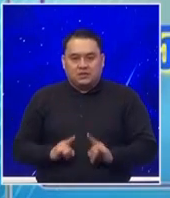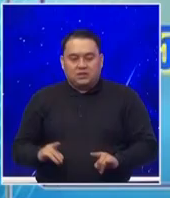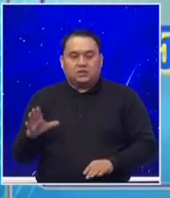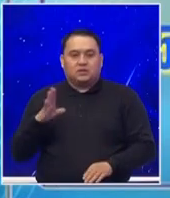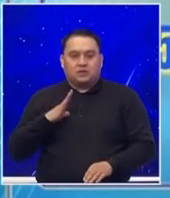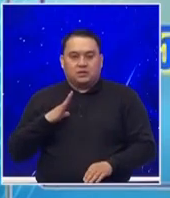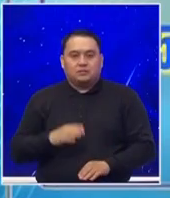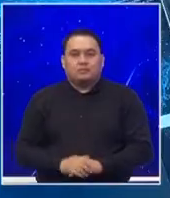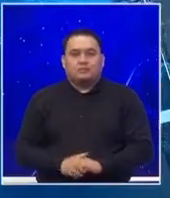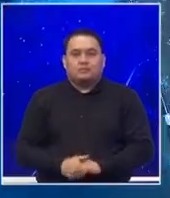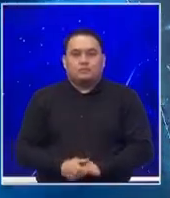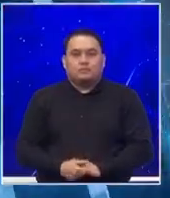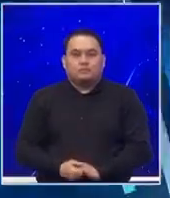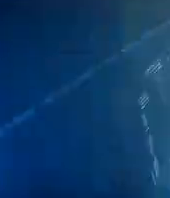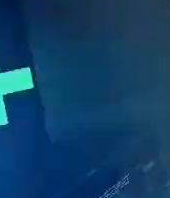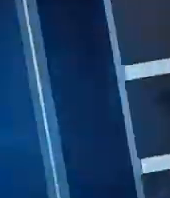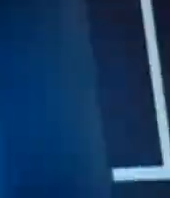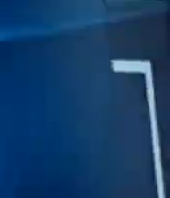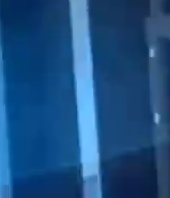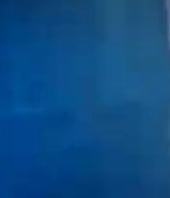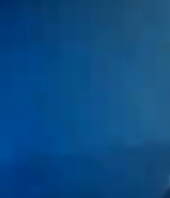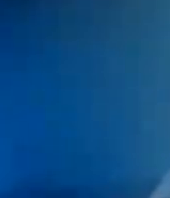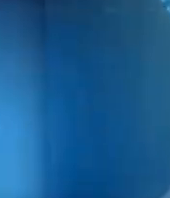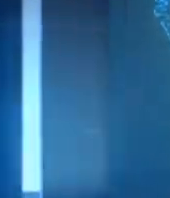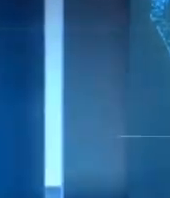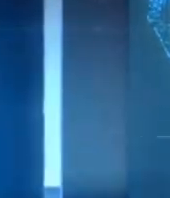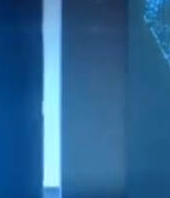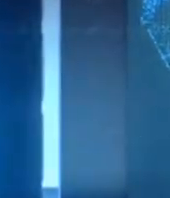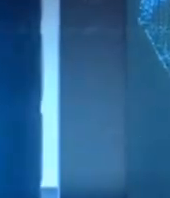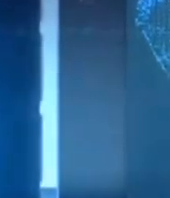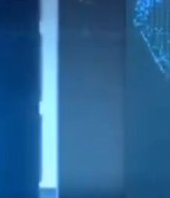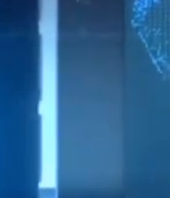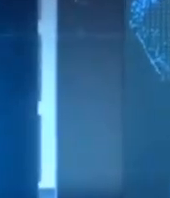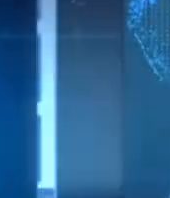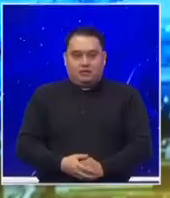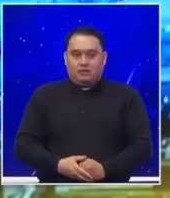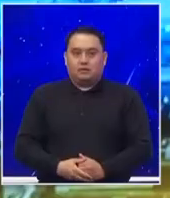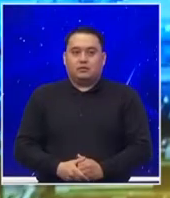дүниеге келген. Меруерт Қыдырбайқызы, Абылай Құттықбай, Жетісу телеарнасы.